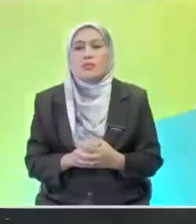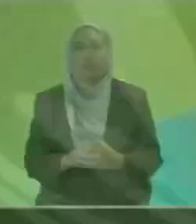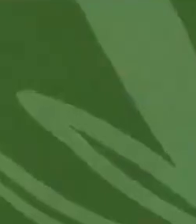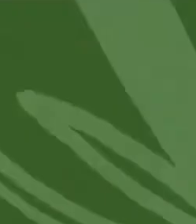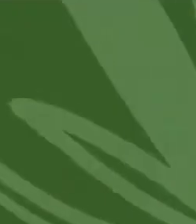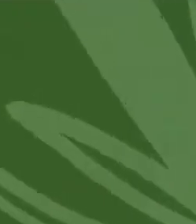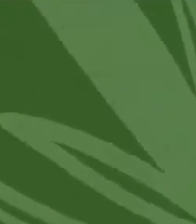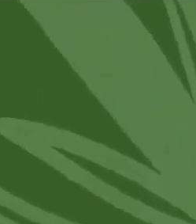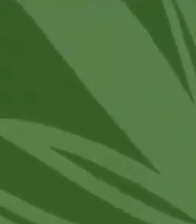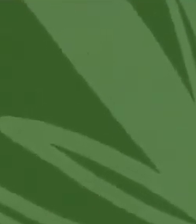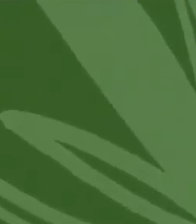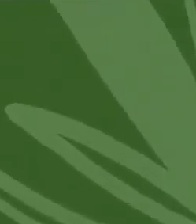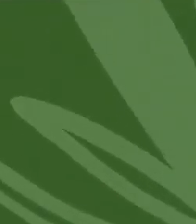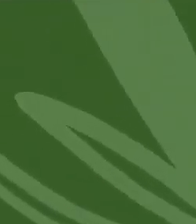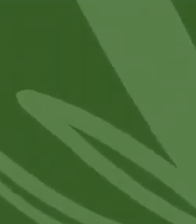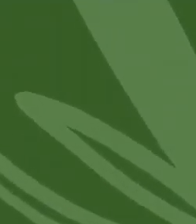Okey, silakan Rashmita.